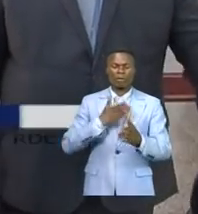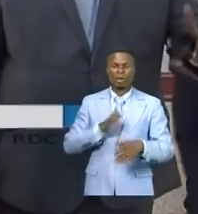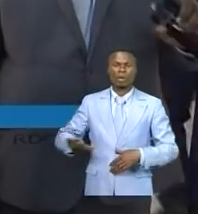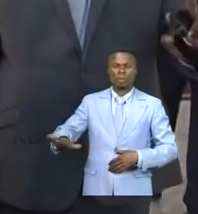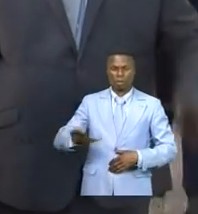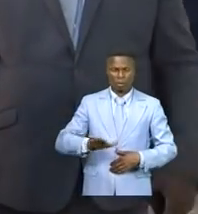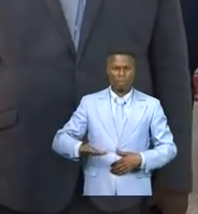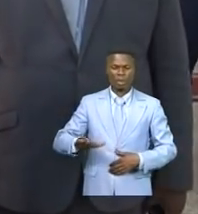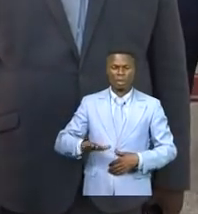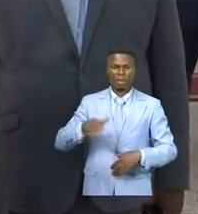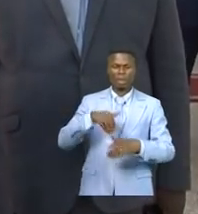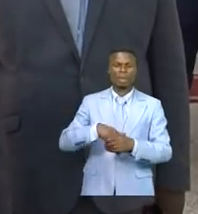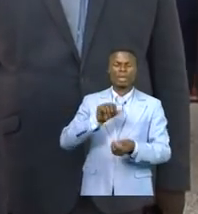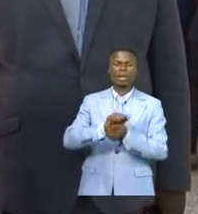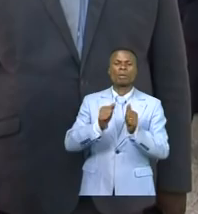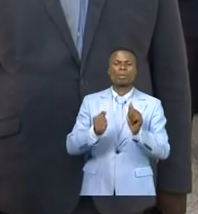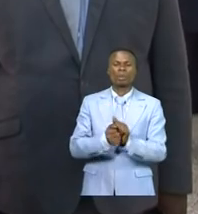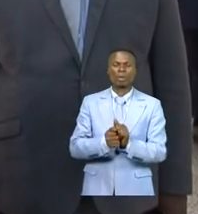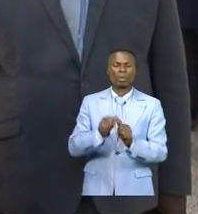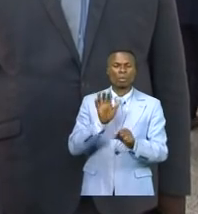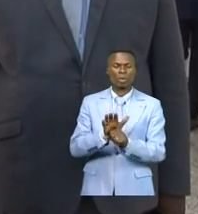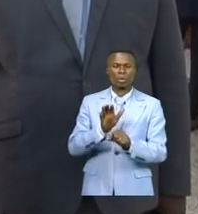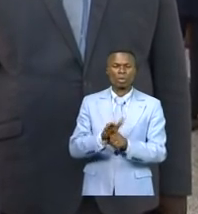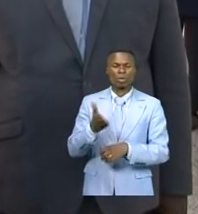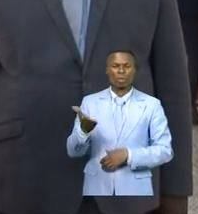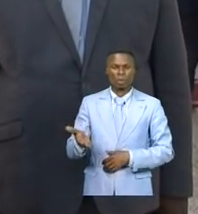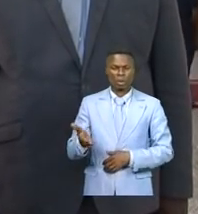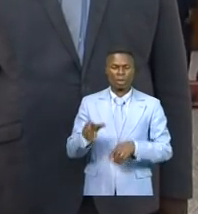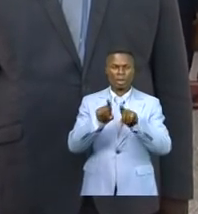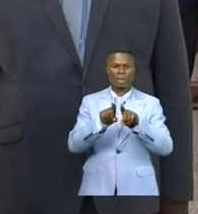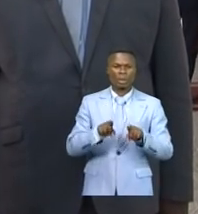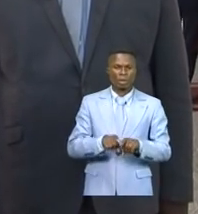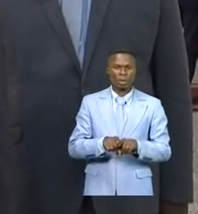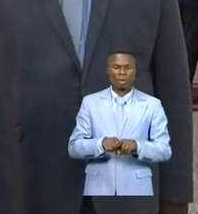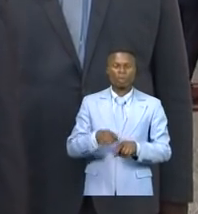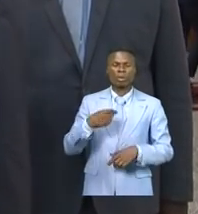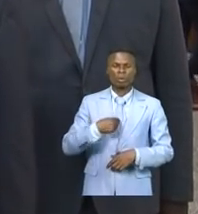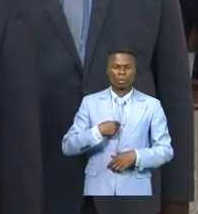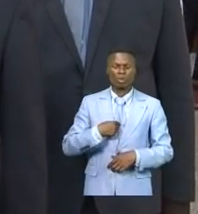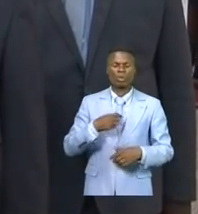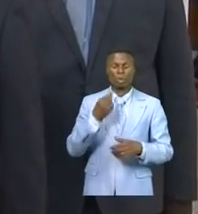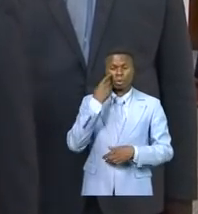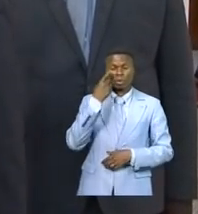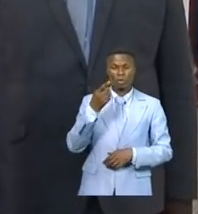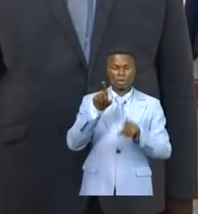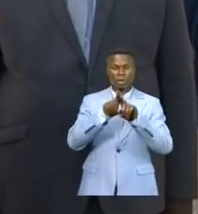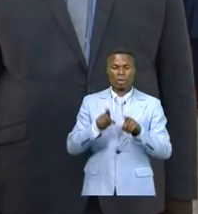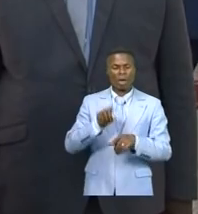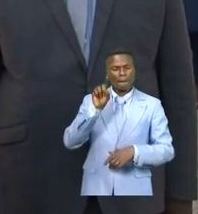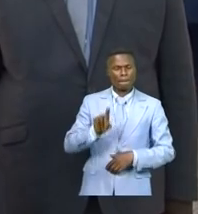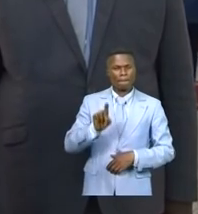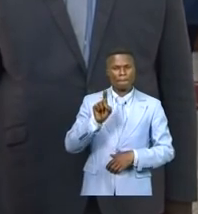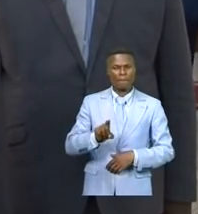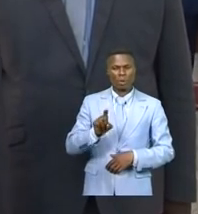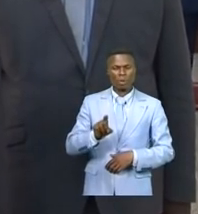les domaines différents. Et j'ai vu aussi le désir